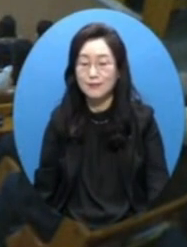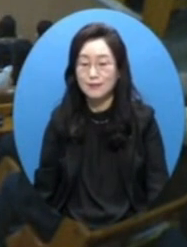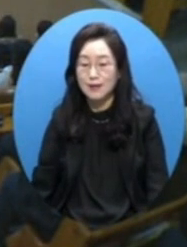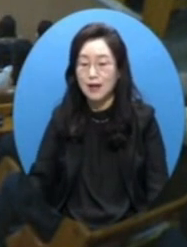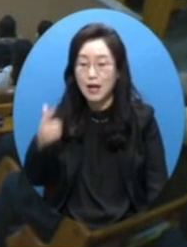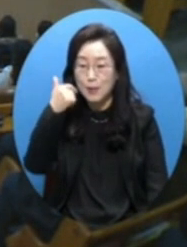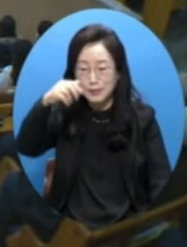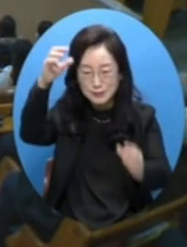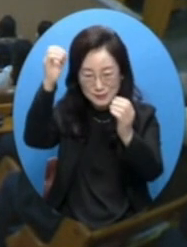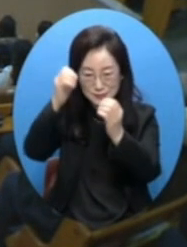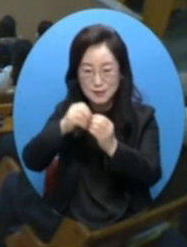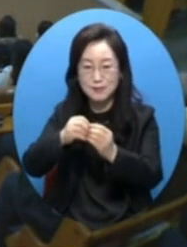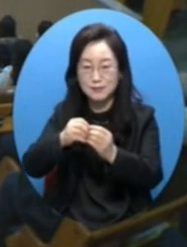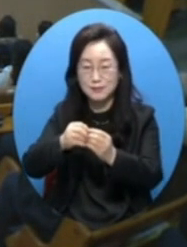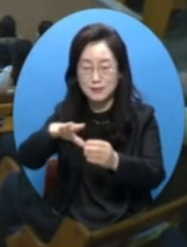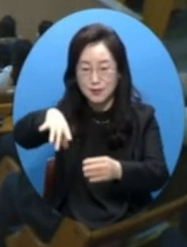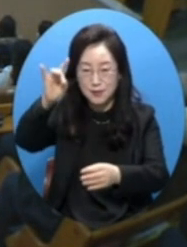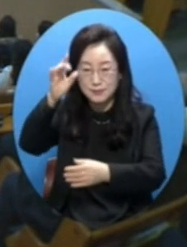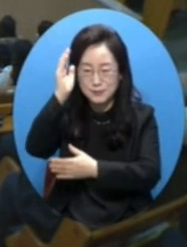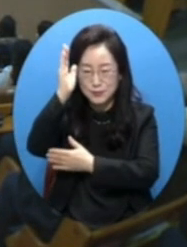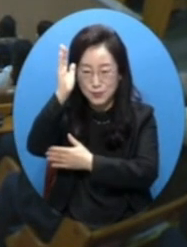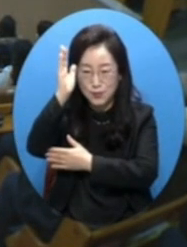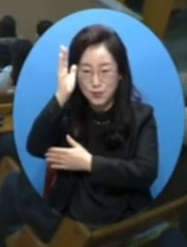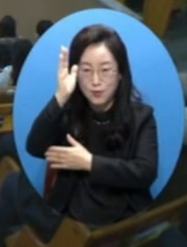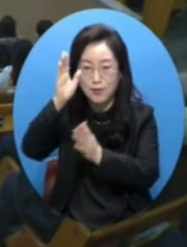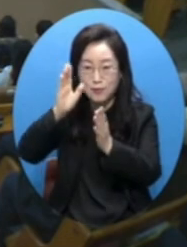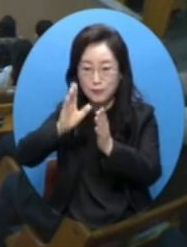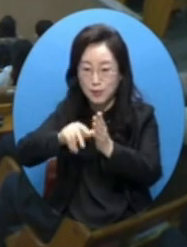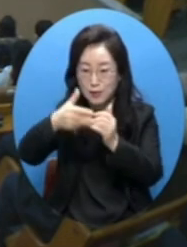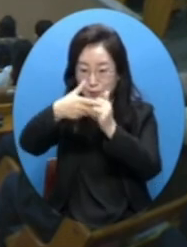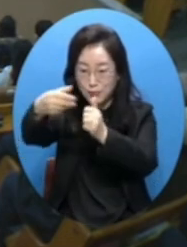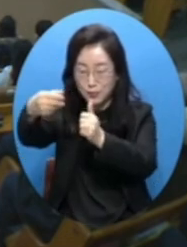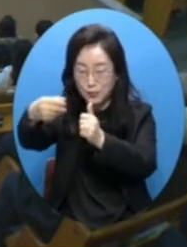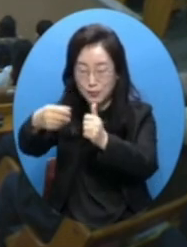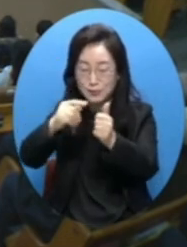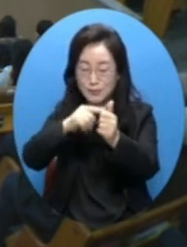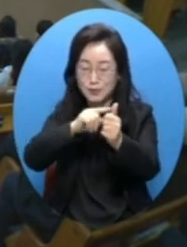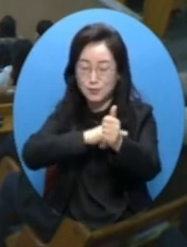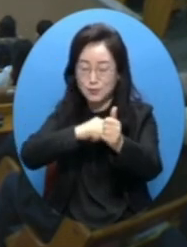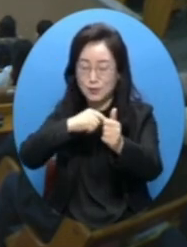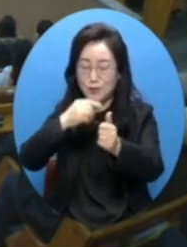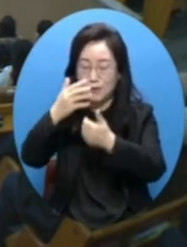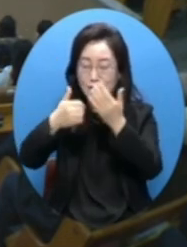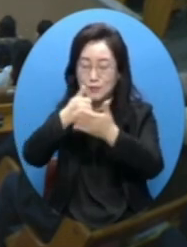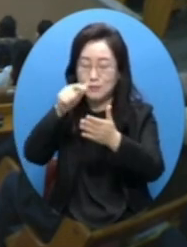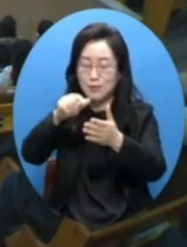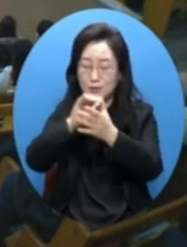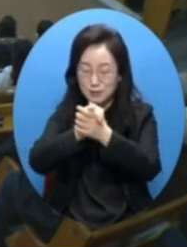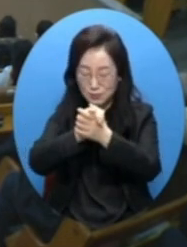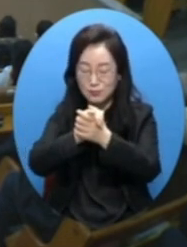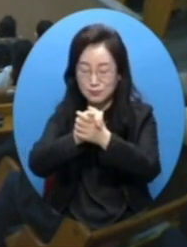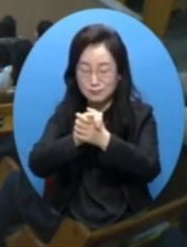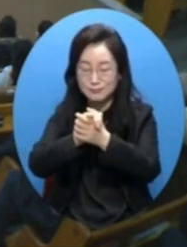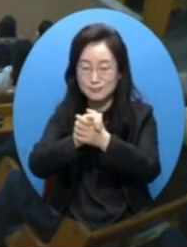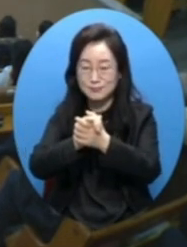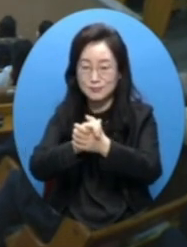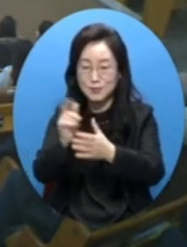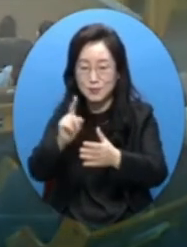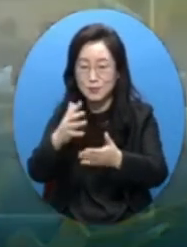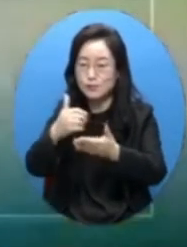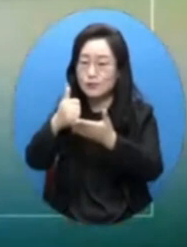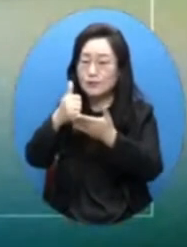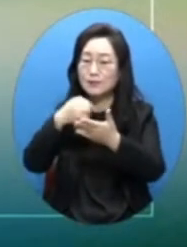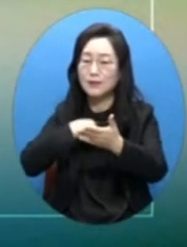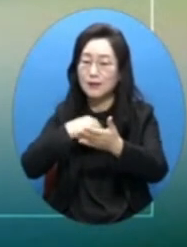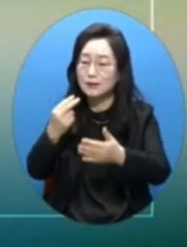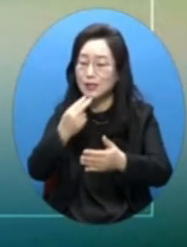아버지처럼 처음 전도 집회 설교자로 자기가 서게 될 때 이런 기도를 들었던 기도를 기억합니다 주님이